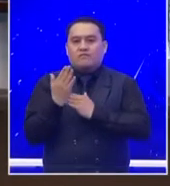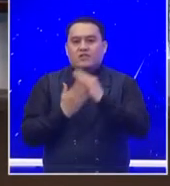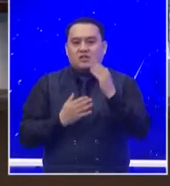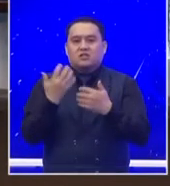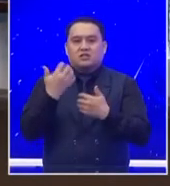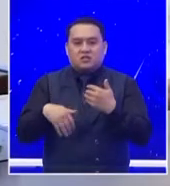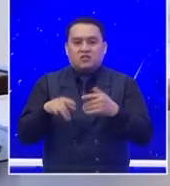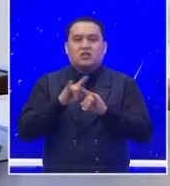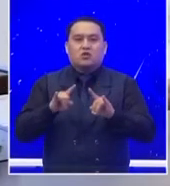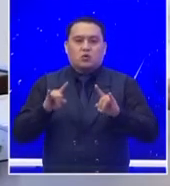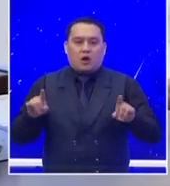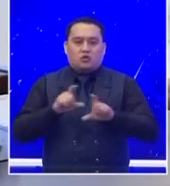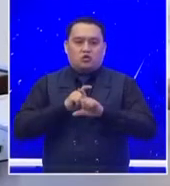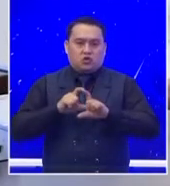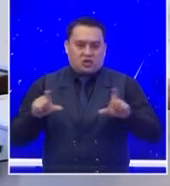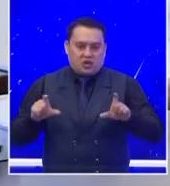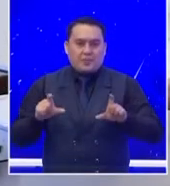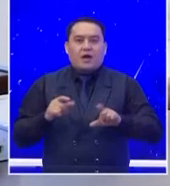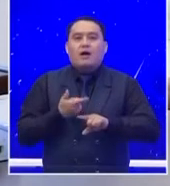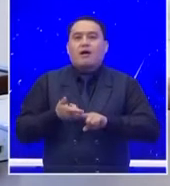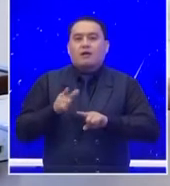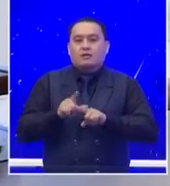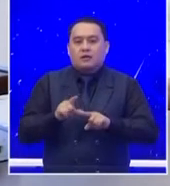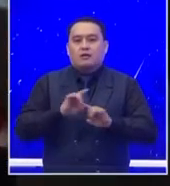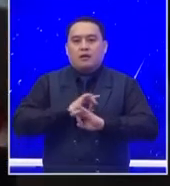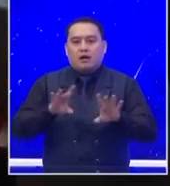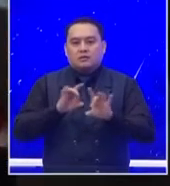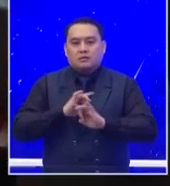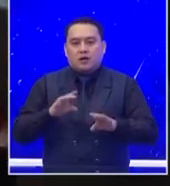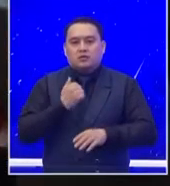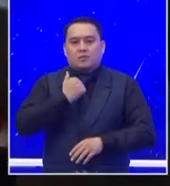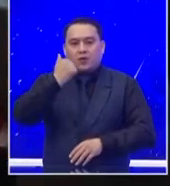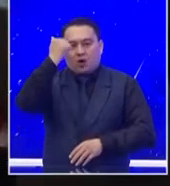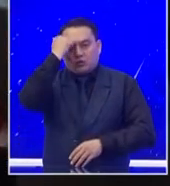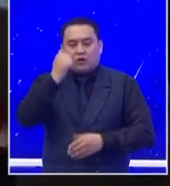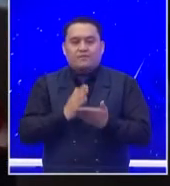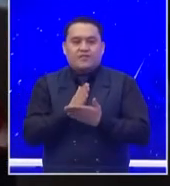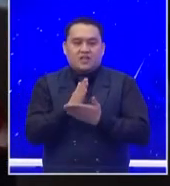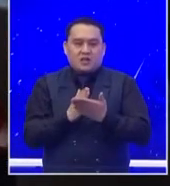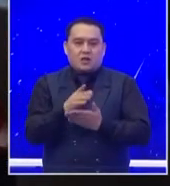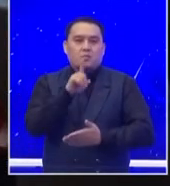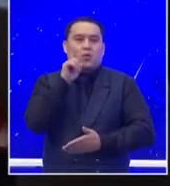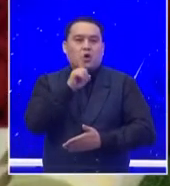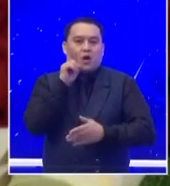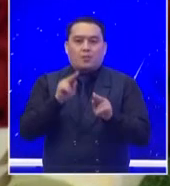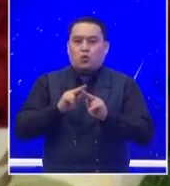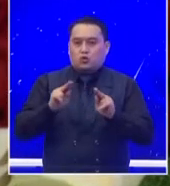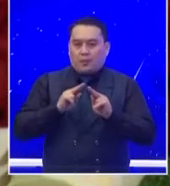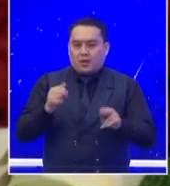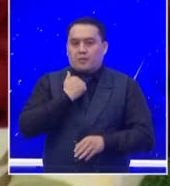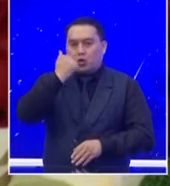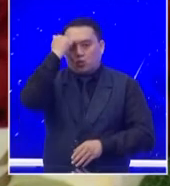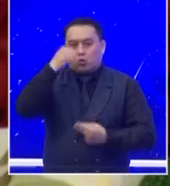высших, средних и дошкольных учреждений, а также выразил признательность ветеранам образования и молодым учителям